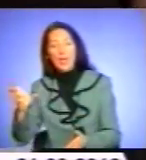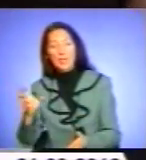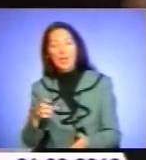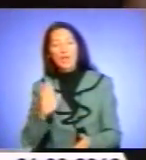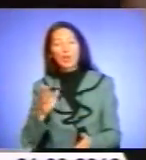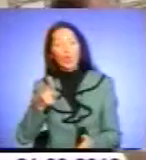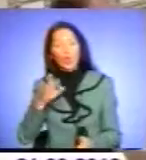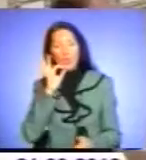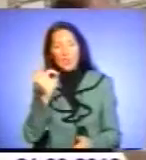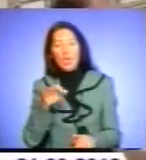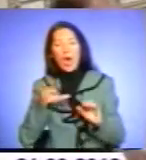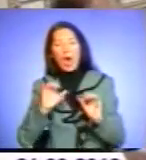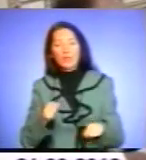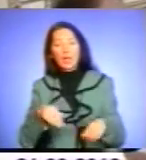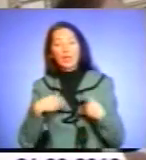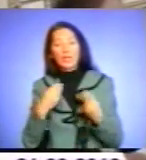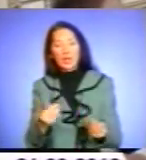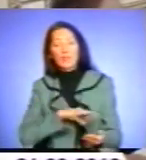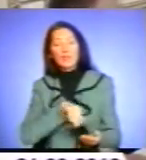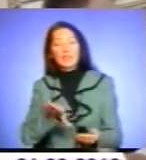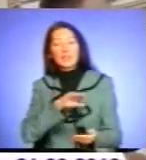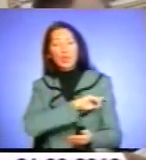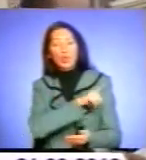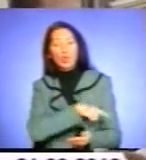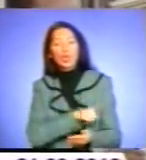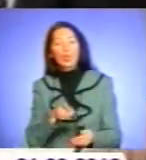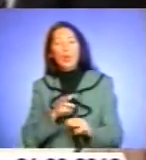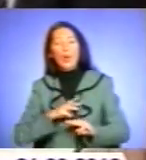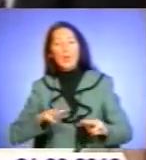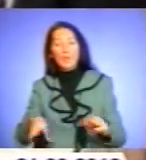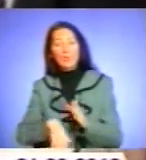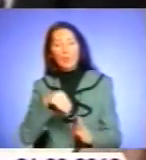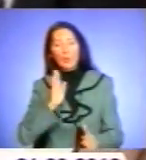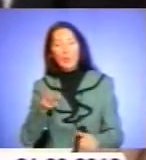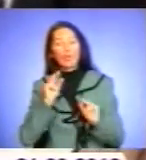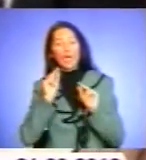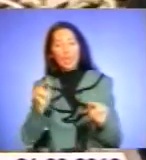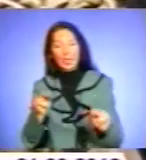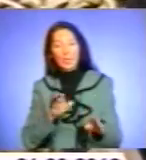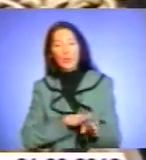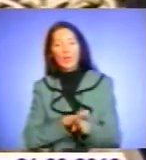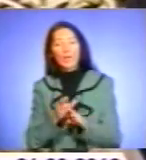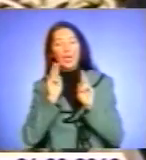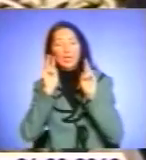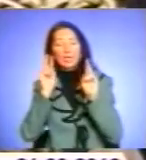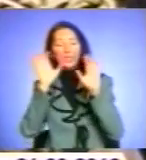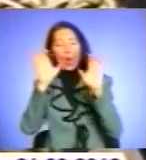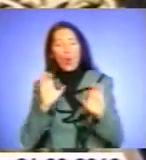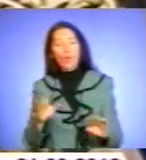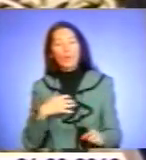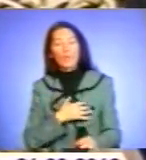колегу, влада докладе всіх зусиль, аби парламентські вибори в Україні пройшли чесно та з дотриманням норм закону. Важливою темою